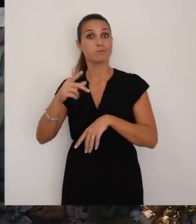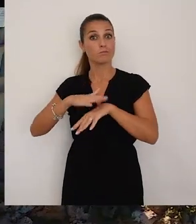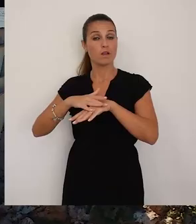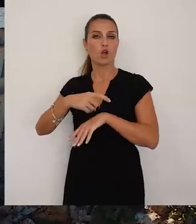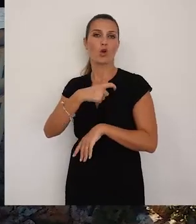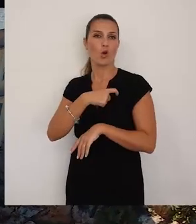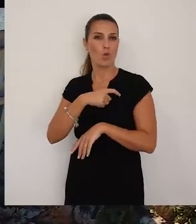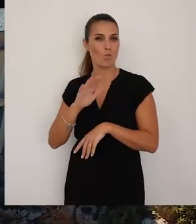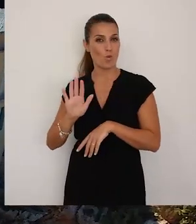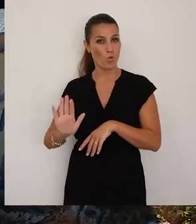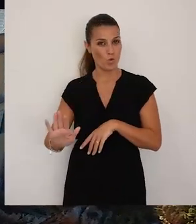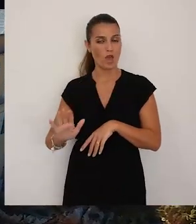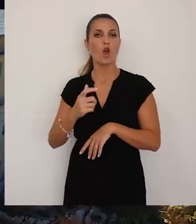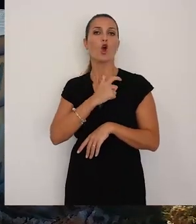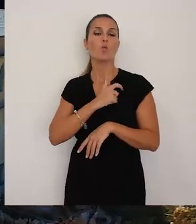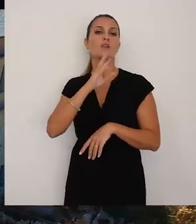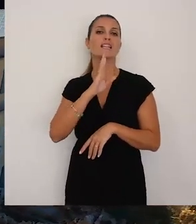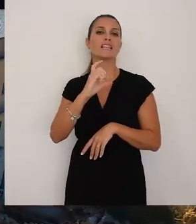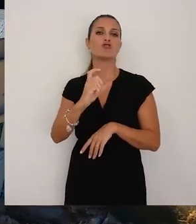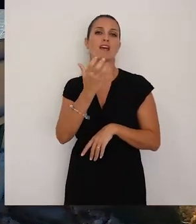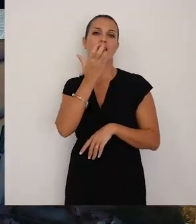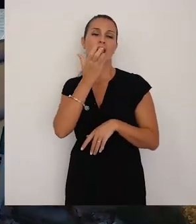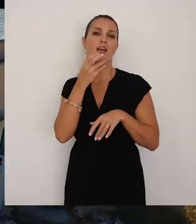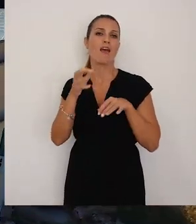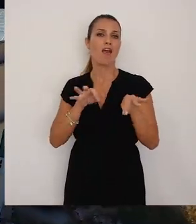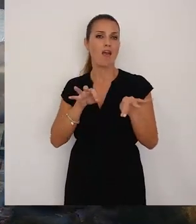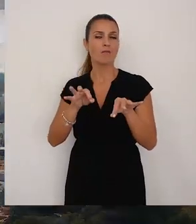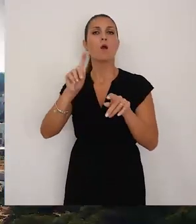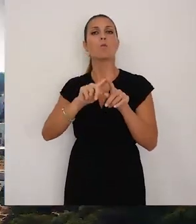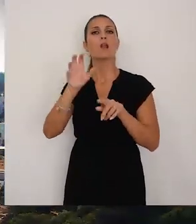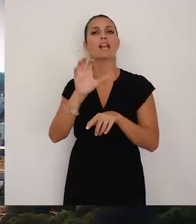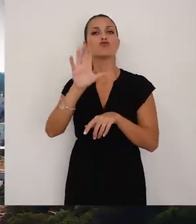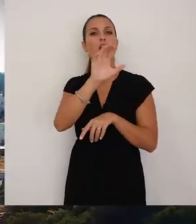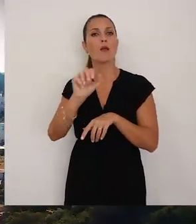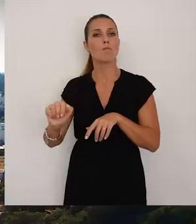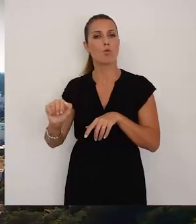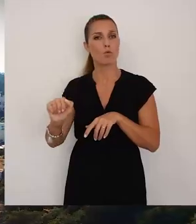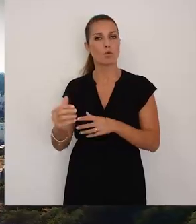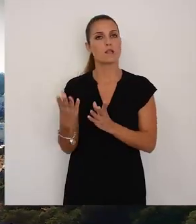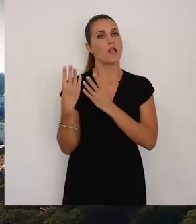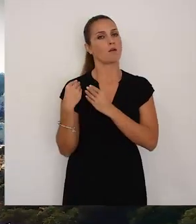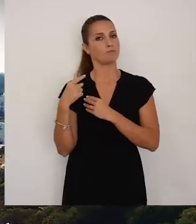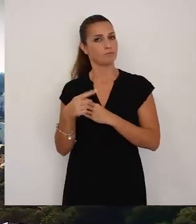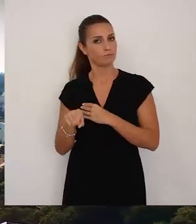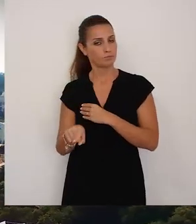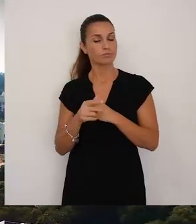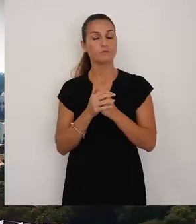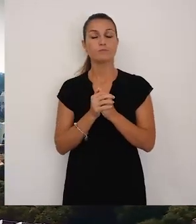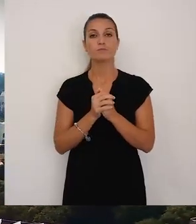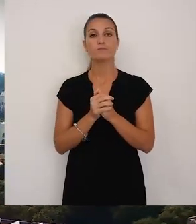La sua proprietà è di pertinenza pubblica, amministrata dal comune di Santa Cesarea Terme e dalla regione Puglia.